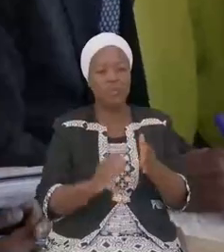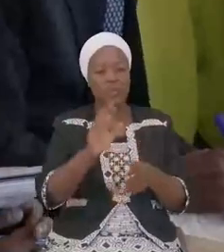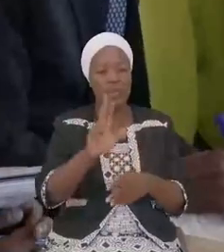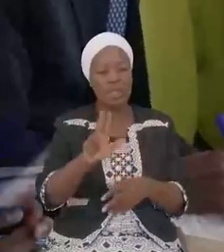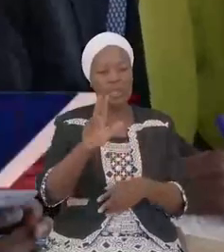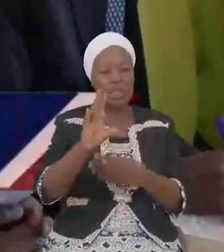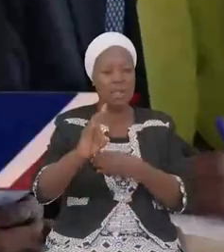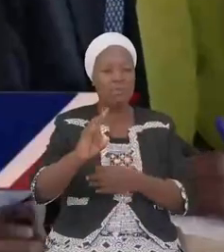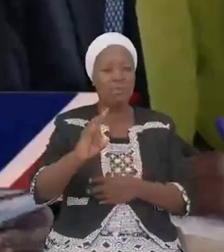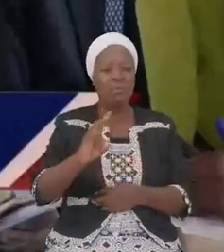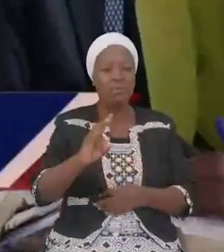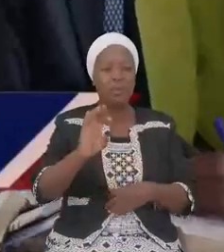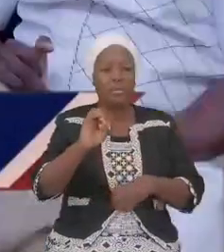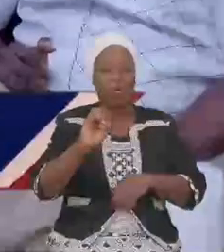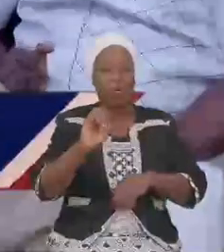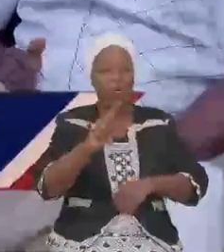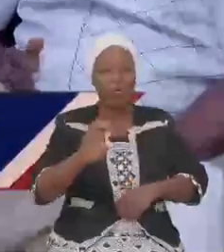37,